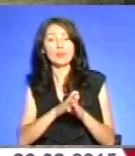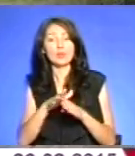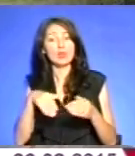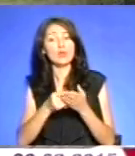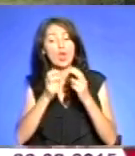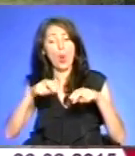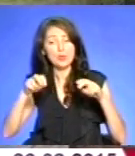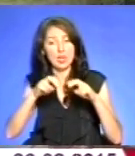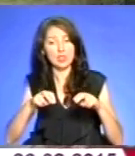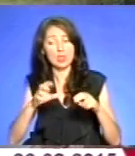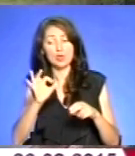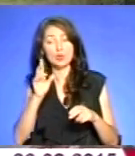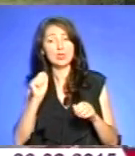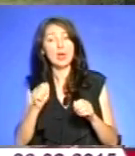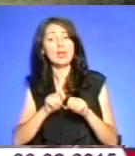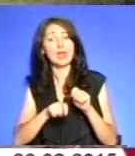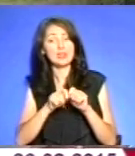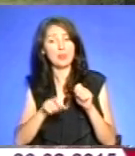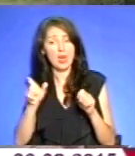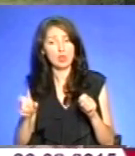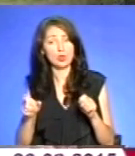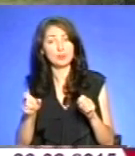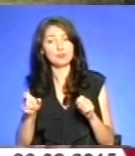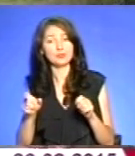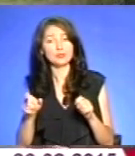обстеження, соціальний інспектор